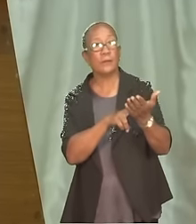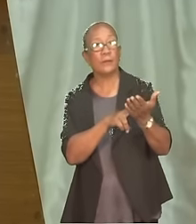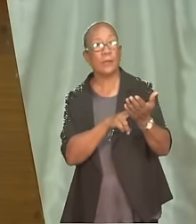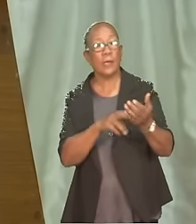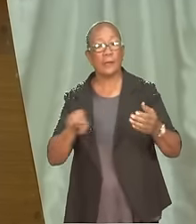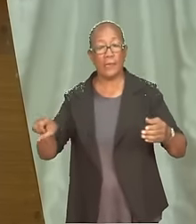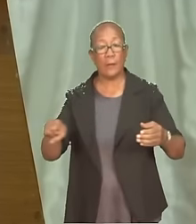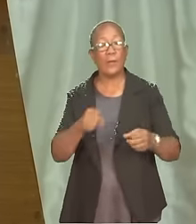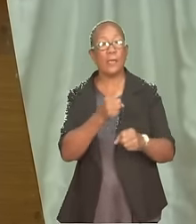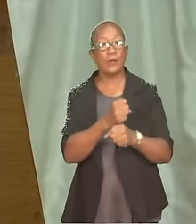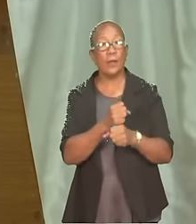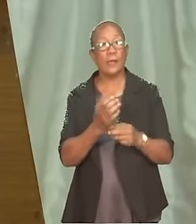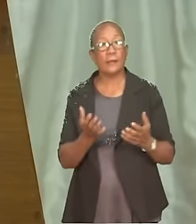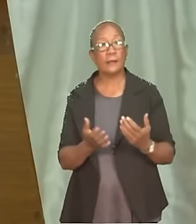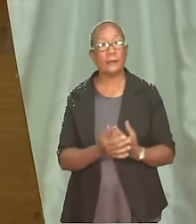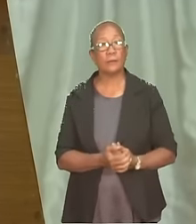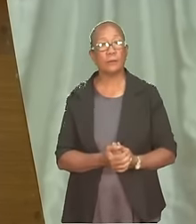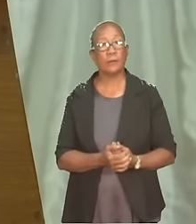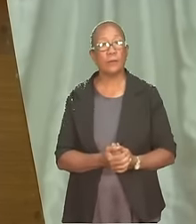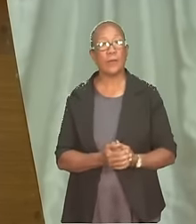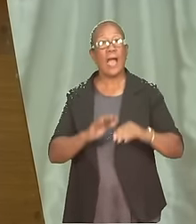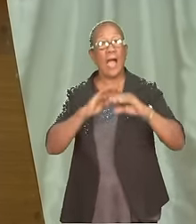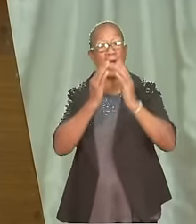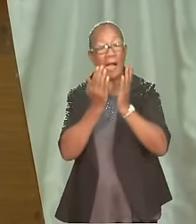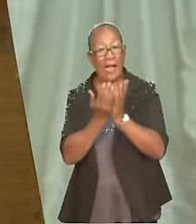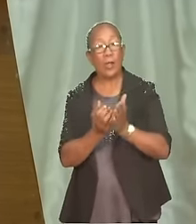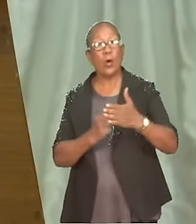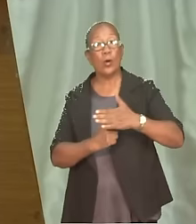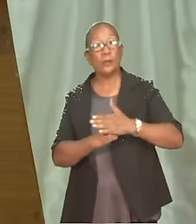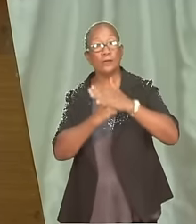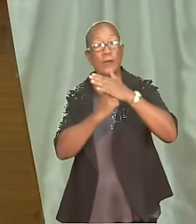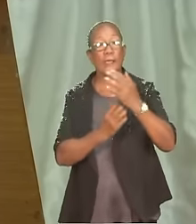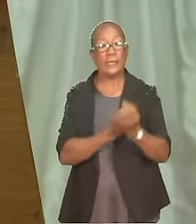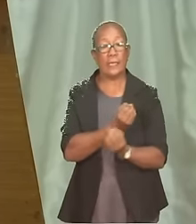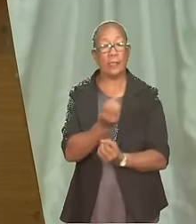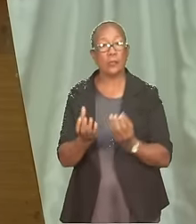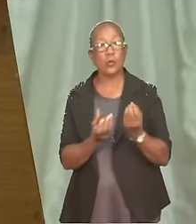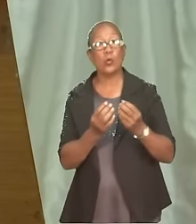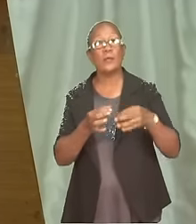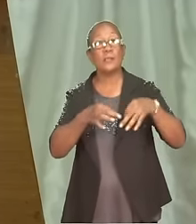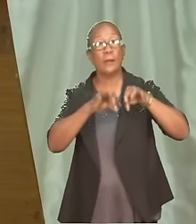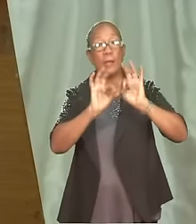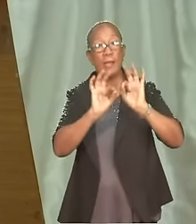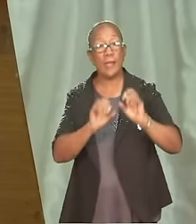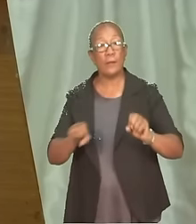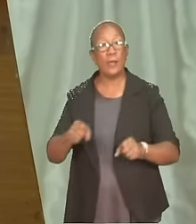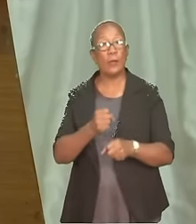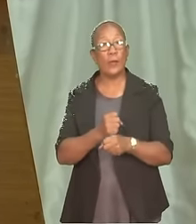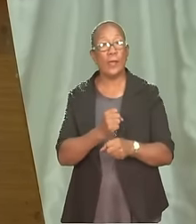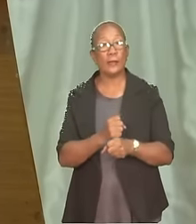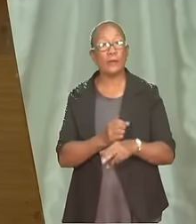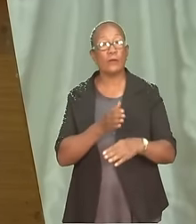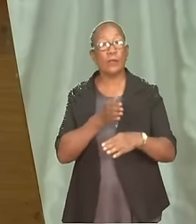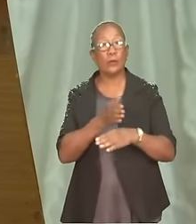meewerken aan die ondersteuning van het economisch beleid. Laten we meewerken aan verdere stabilisatie van